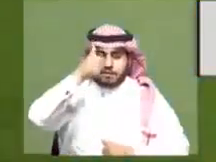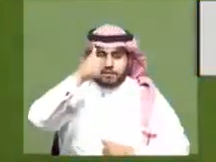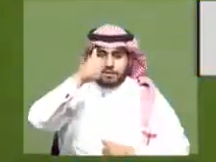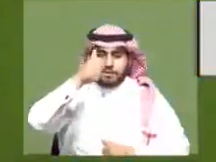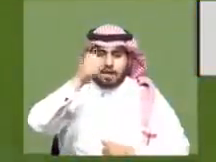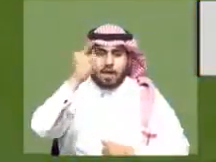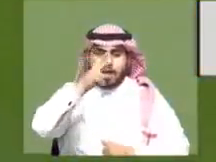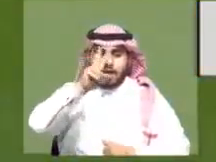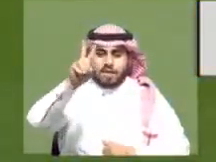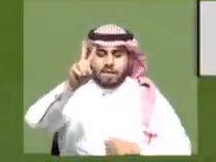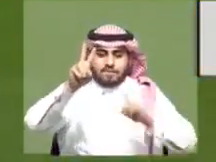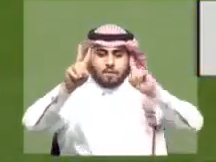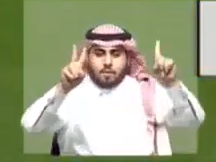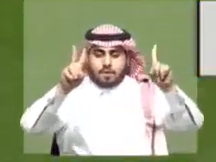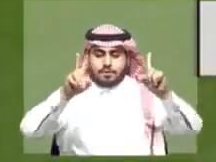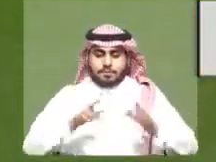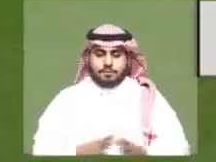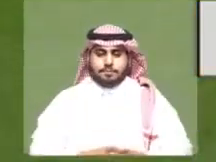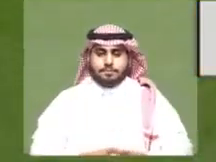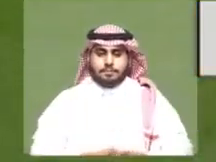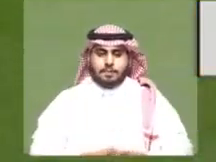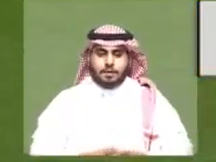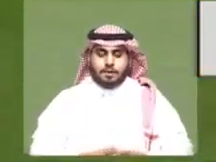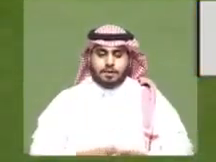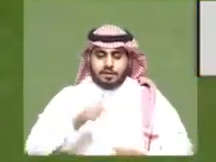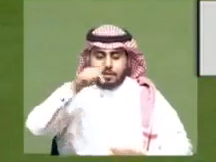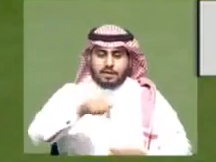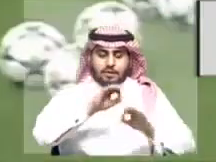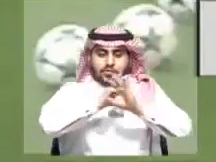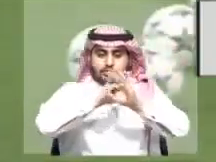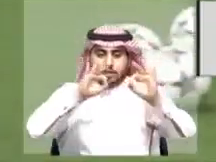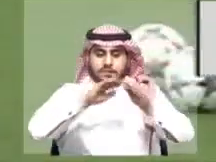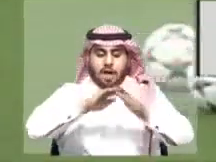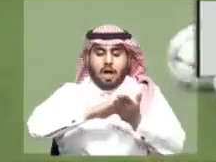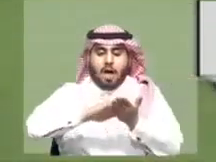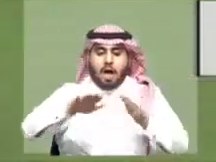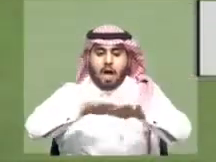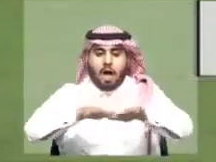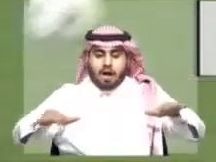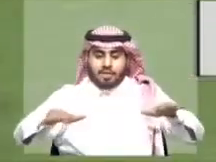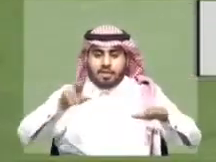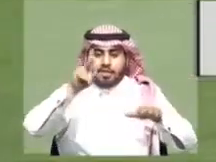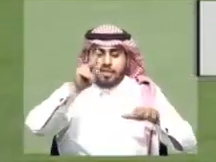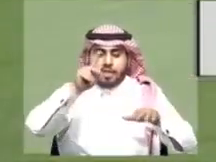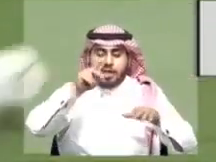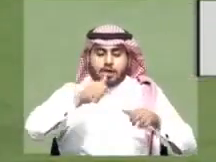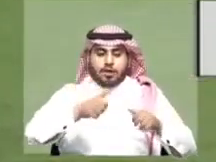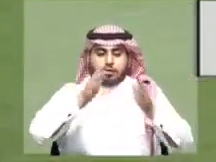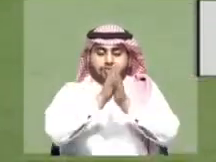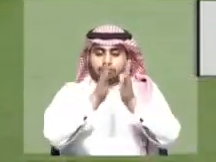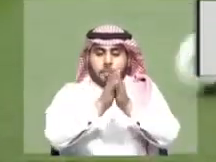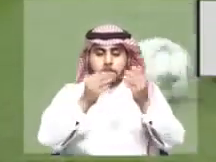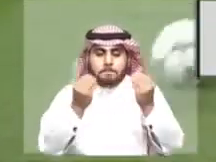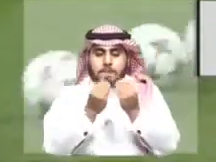ثمين بهدفين مقابل هدف واحد، وبالتالي فإنه يعول على عاملي الأرض والجمهور للخروج من مواجهة